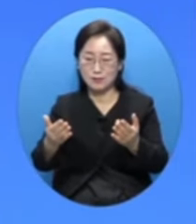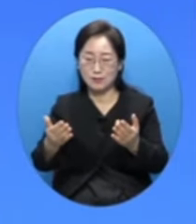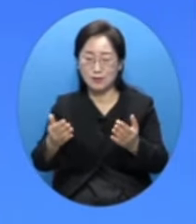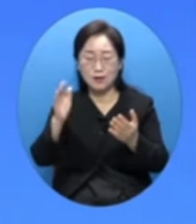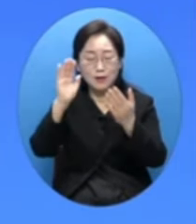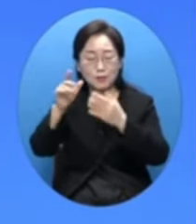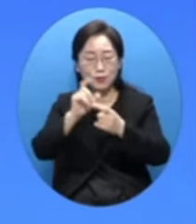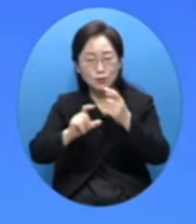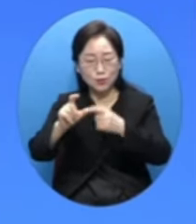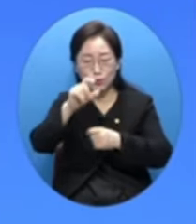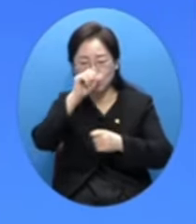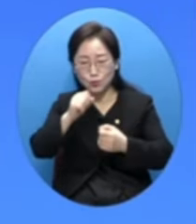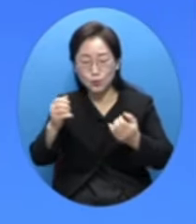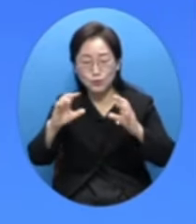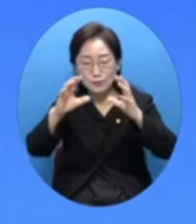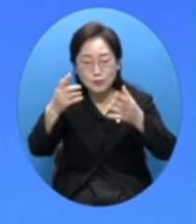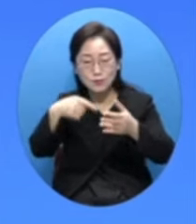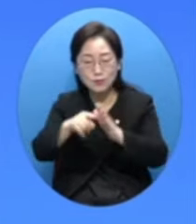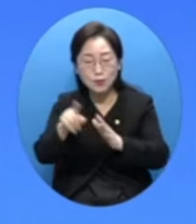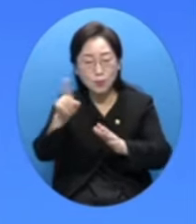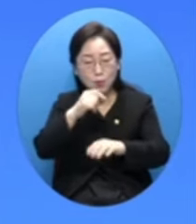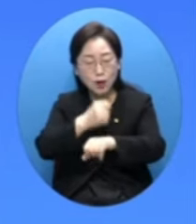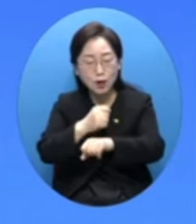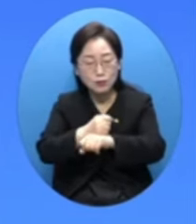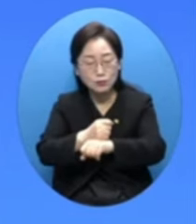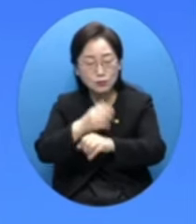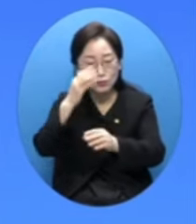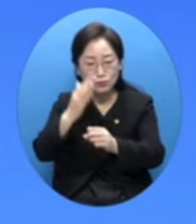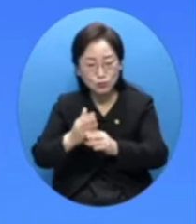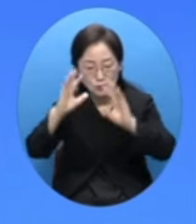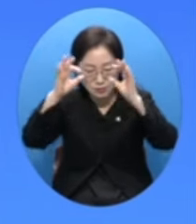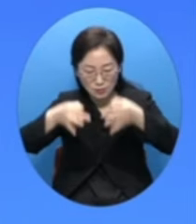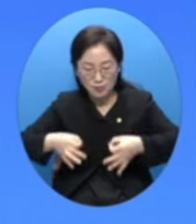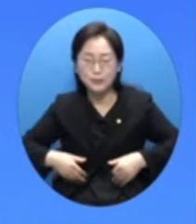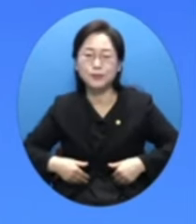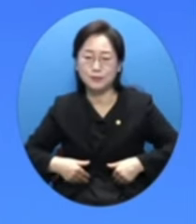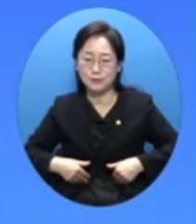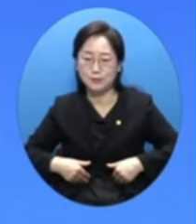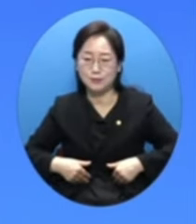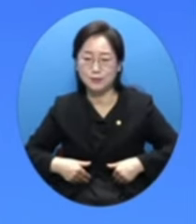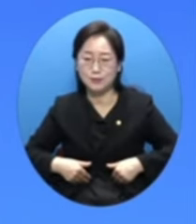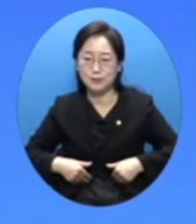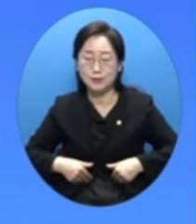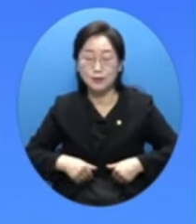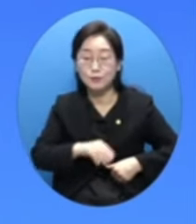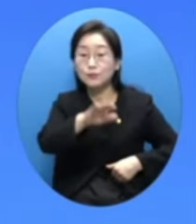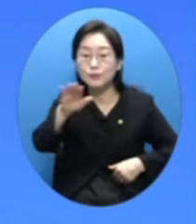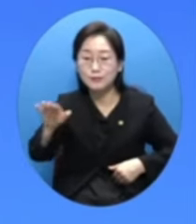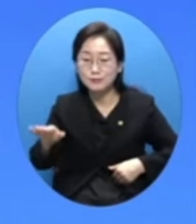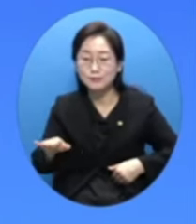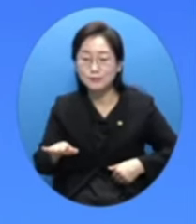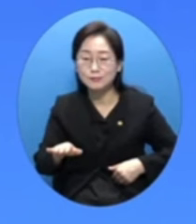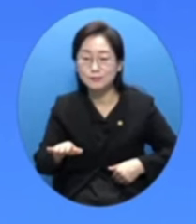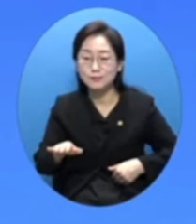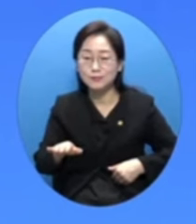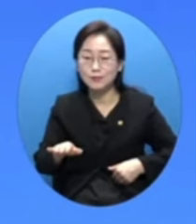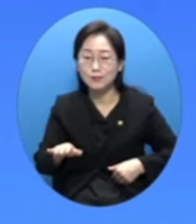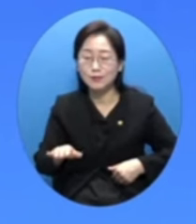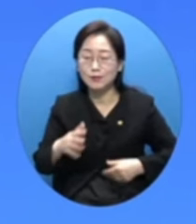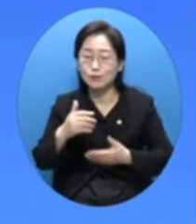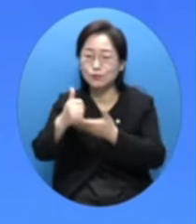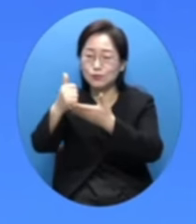해서 무엇을 하며 살아가고 있는지 우리 자신을 돌아볼 필요가 있습니다 어떻게 보면 우리는